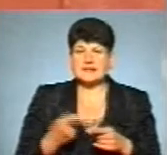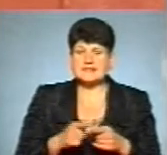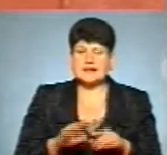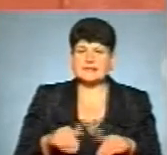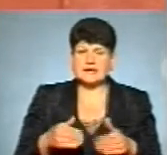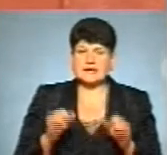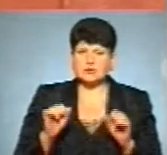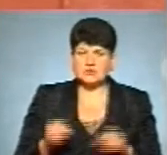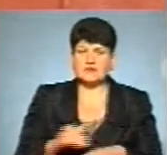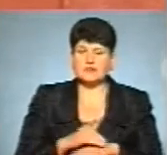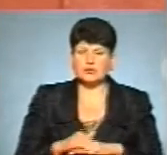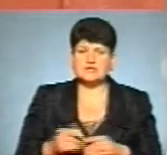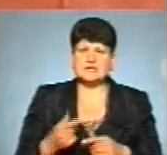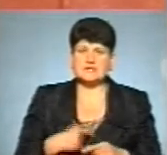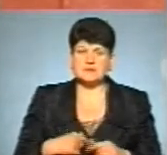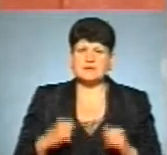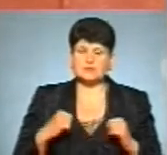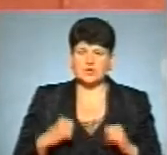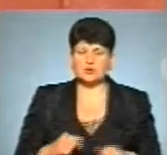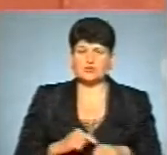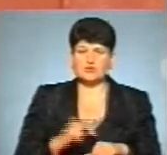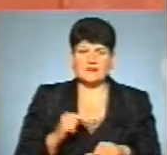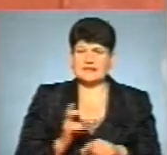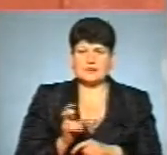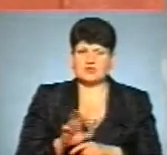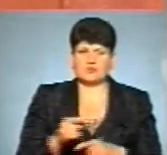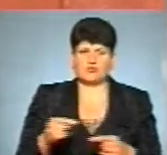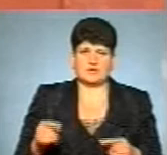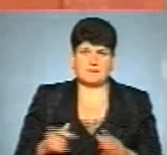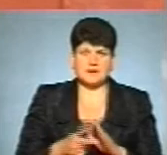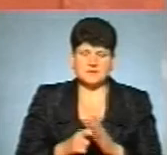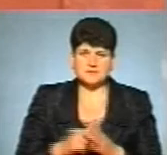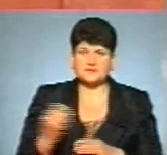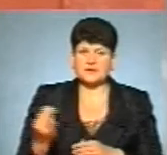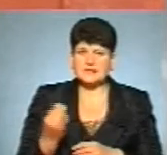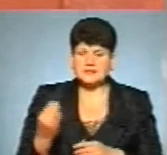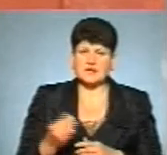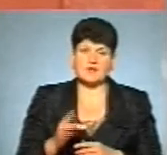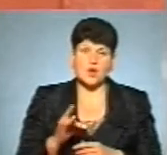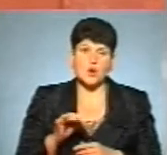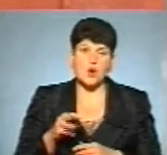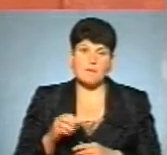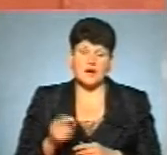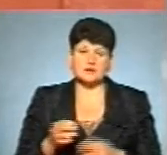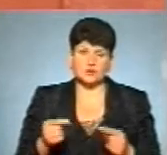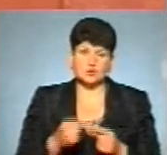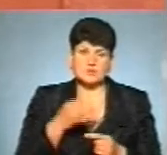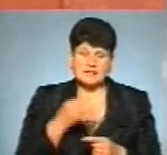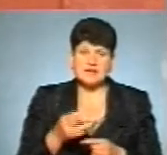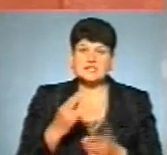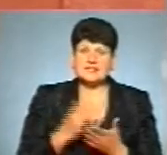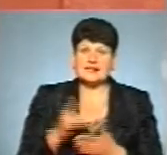вулиці собі спокійно себе почувати, не заходячи в ніяке приміщення. Ну, найцікавіше, мій Роман підтвердиться, у нас є Дністровський каньйон,